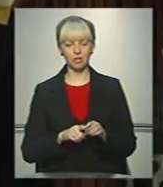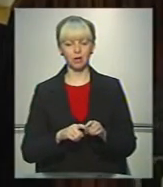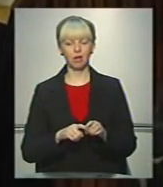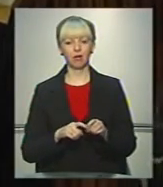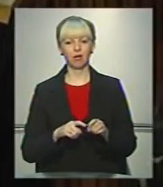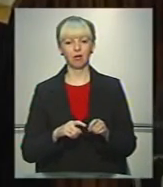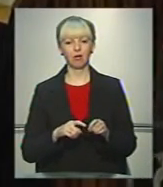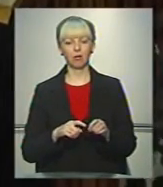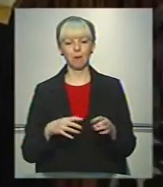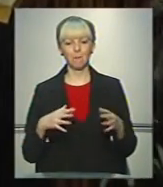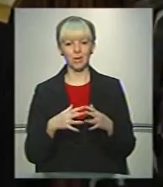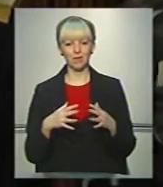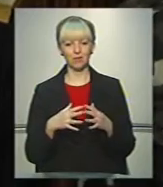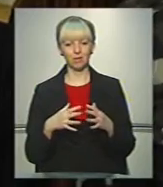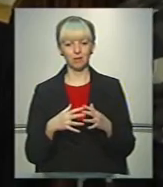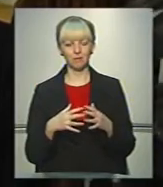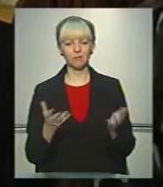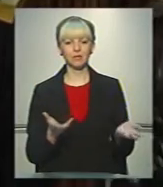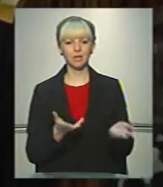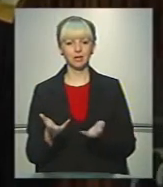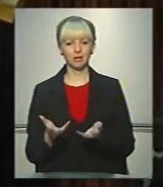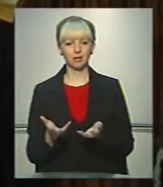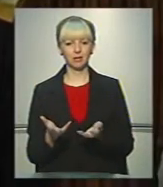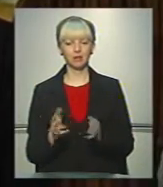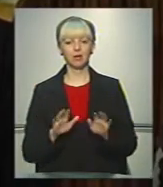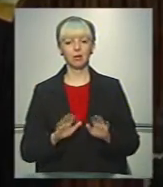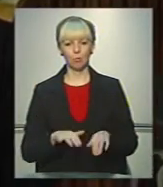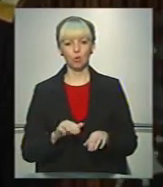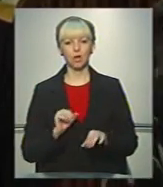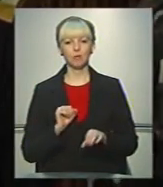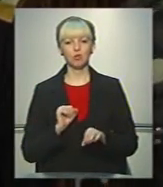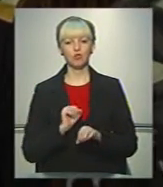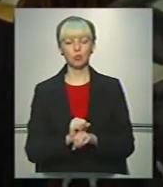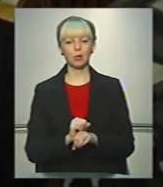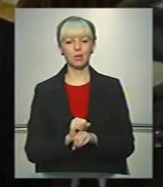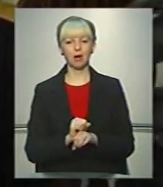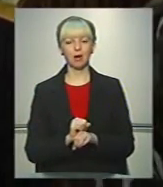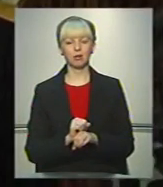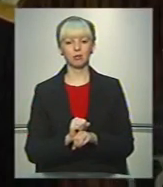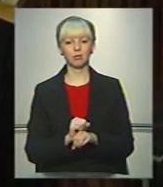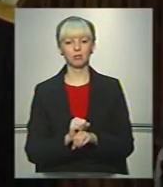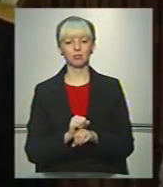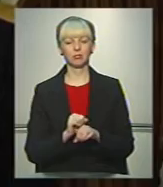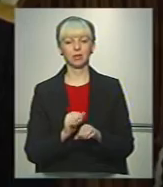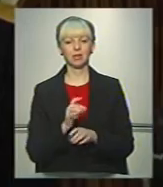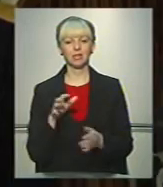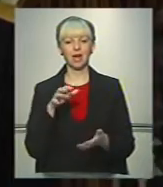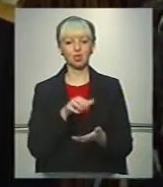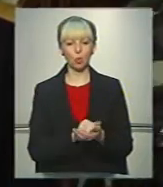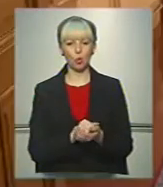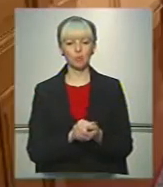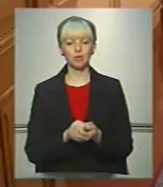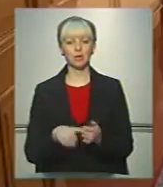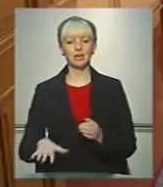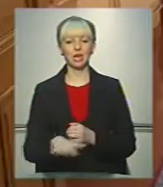битви, в основному, які потім зупиняли ескалацію конфліктів і захоплення території